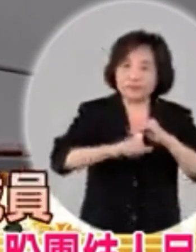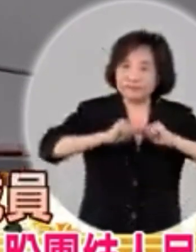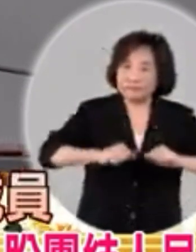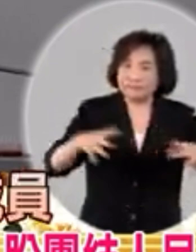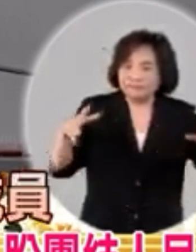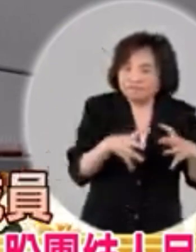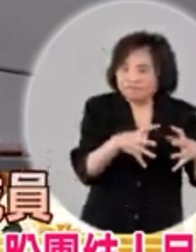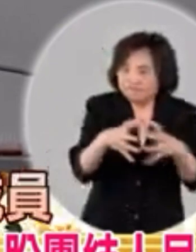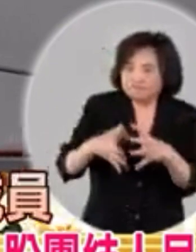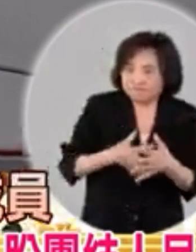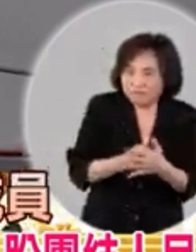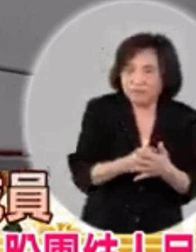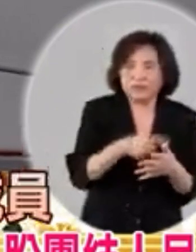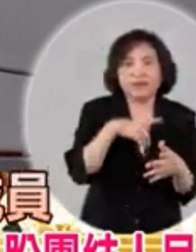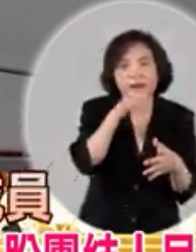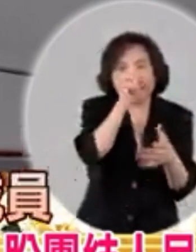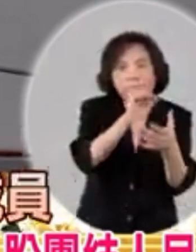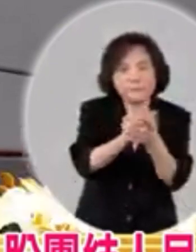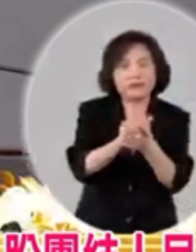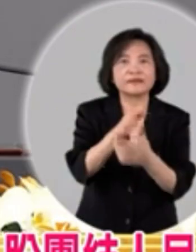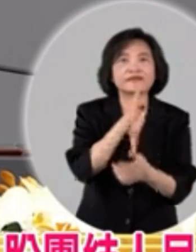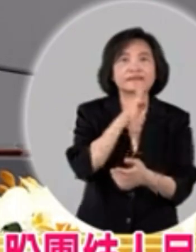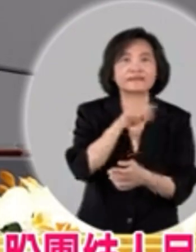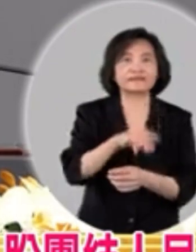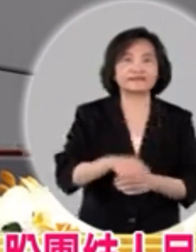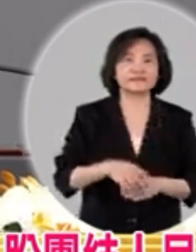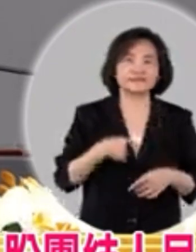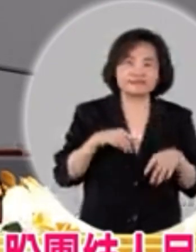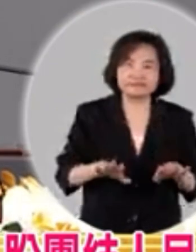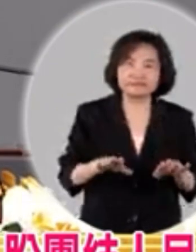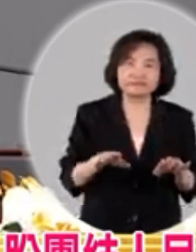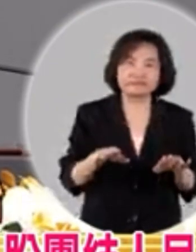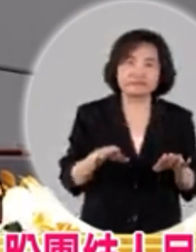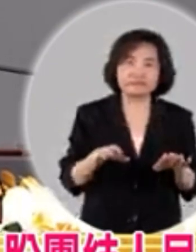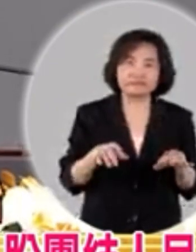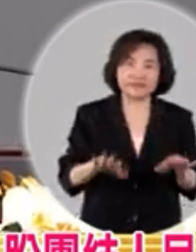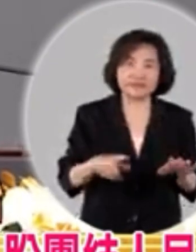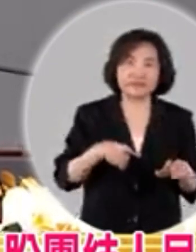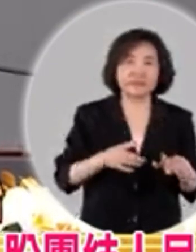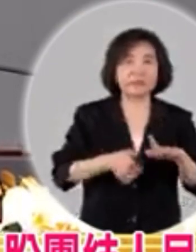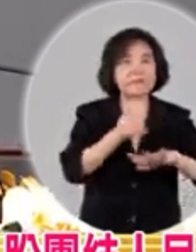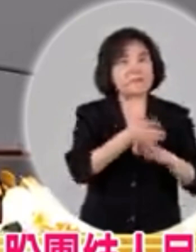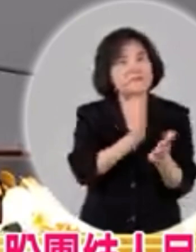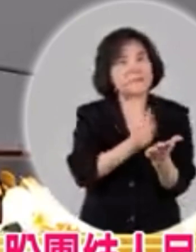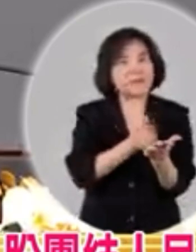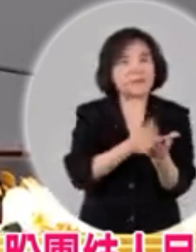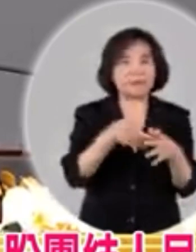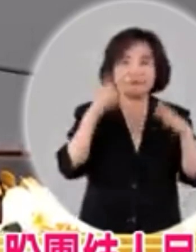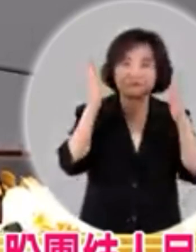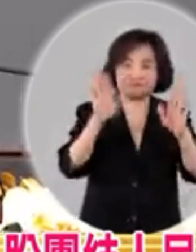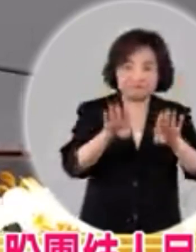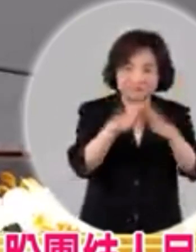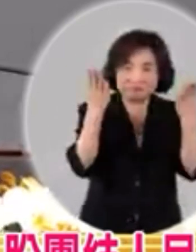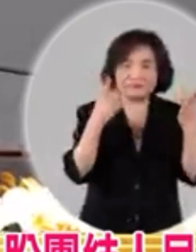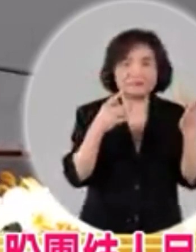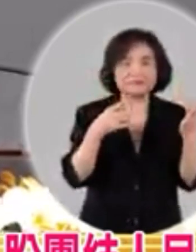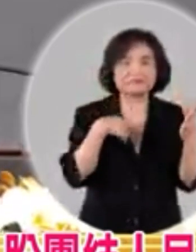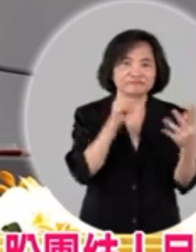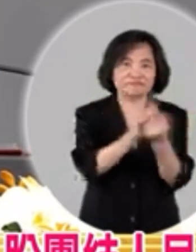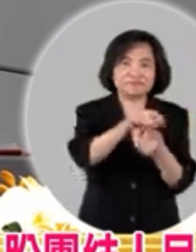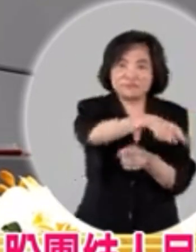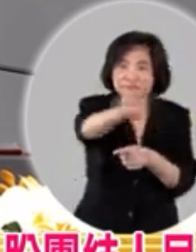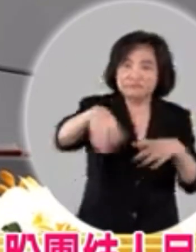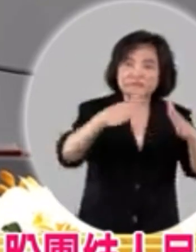成员。在这里，也就是在演讲的一开始，我要向他们的家